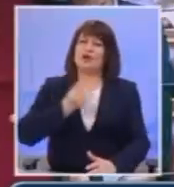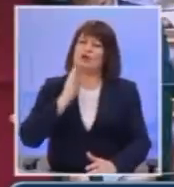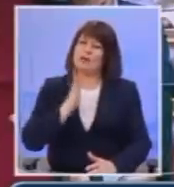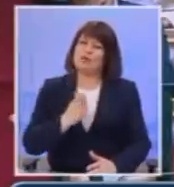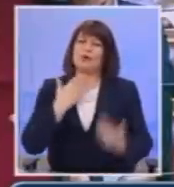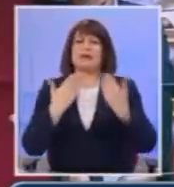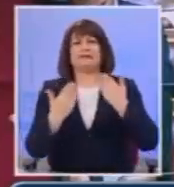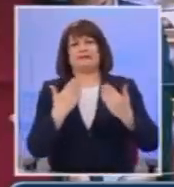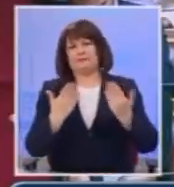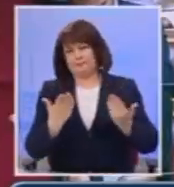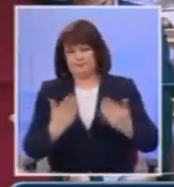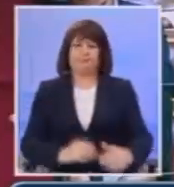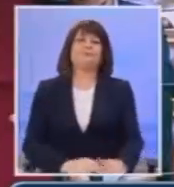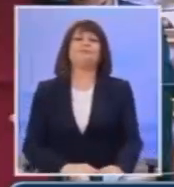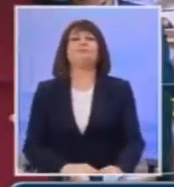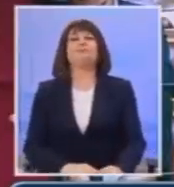κάνει την κύρια του τοποθέτηση.